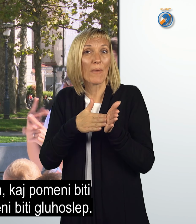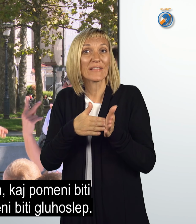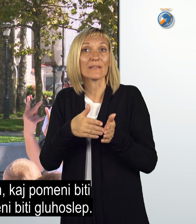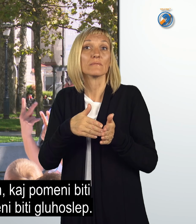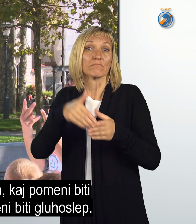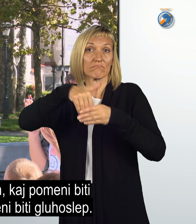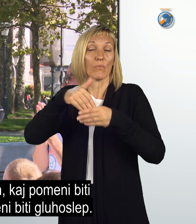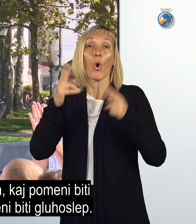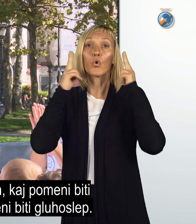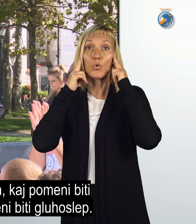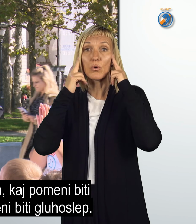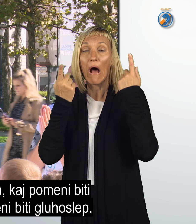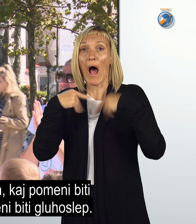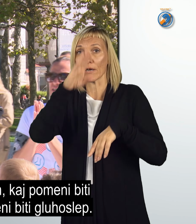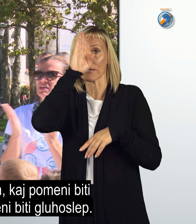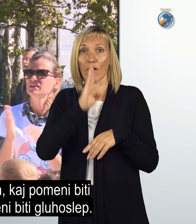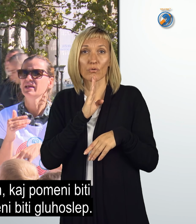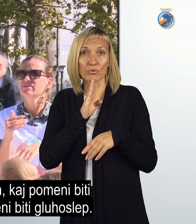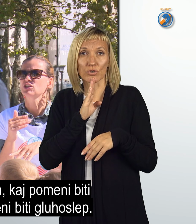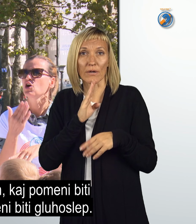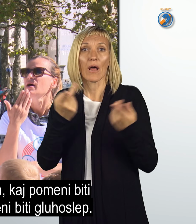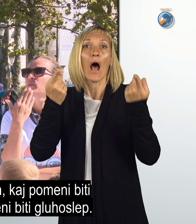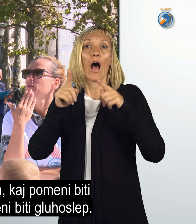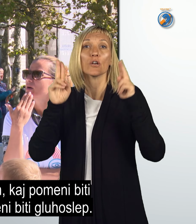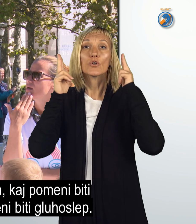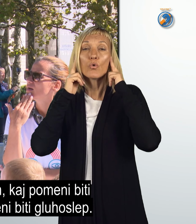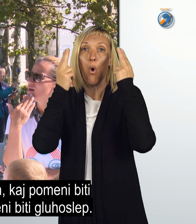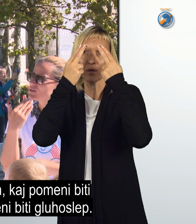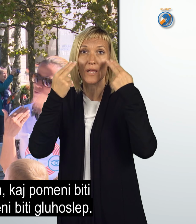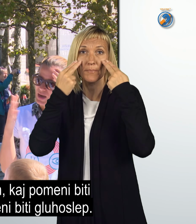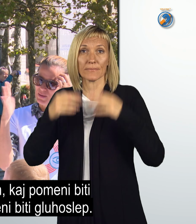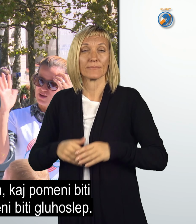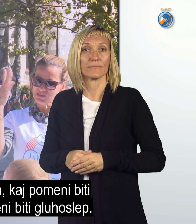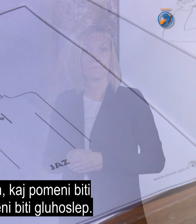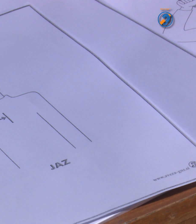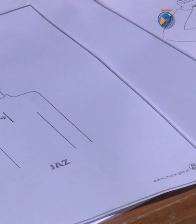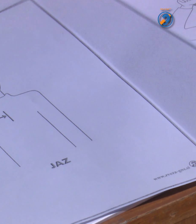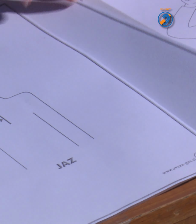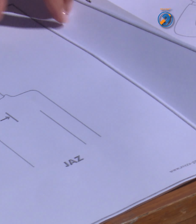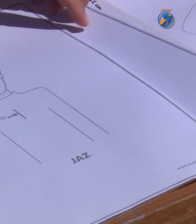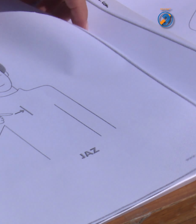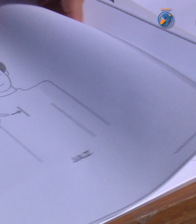pomeni gluh, kaj pomeni naglušen, kaj pomeni biti gluhoslep.